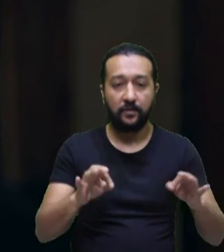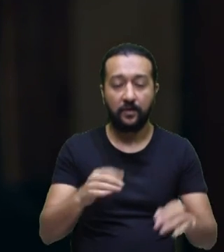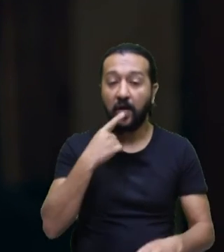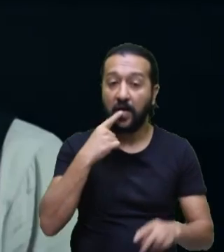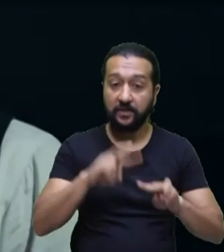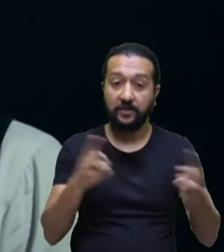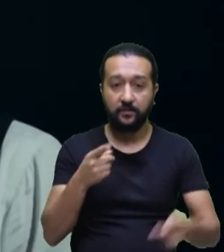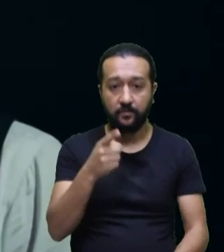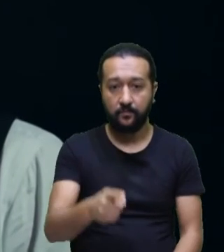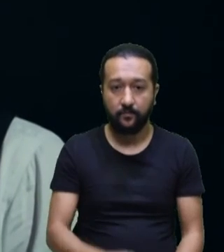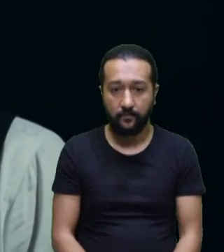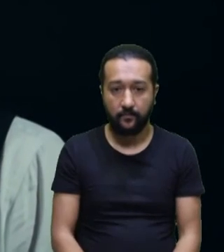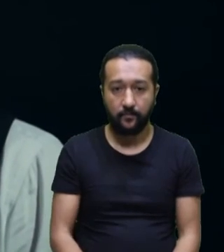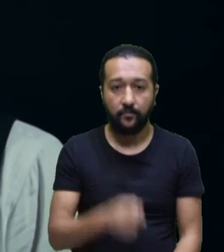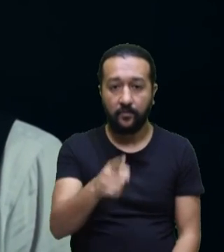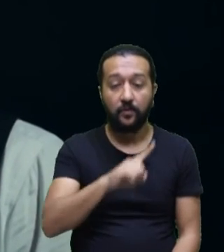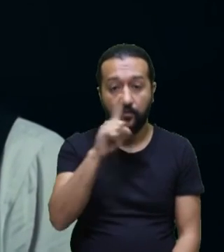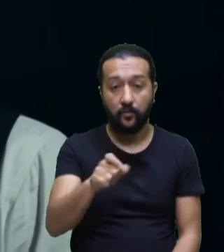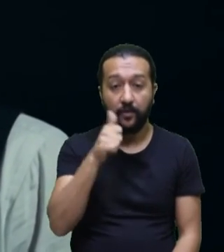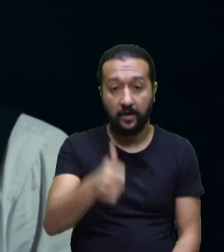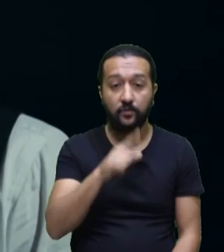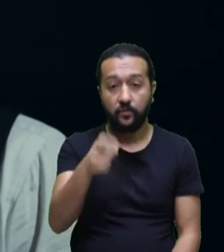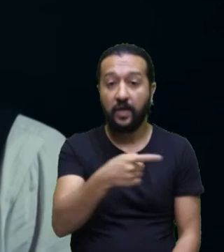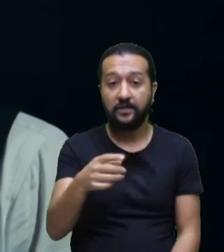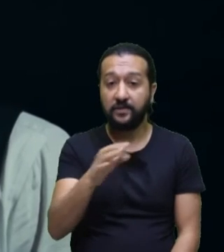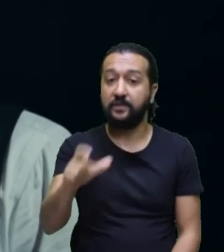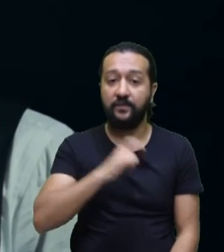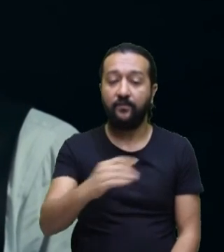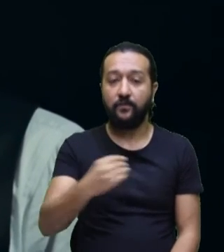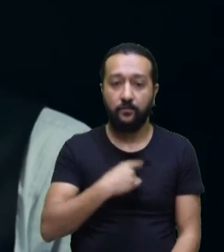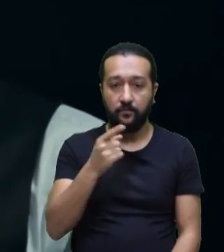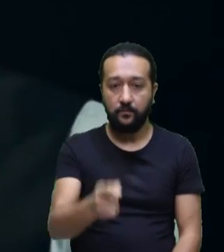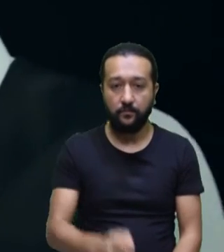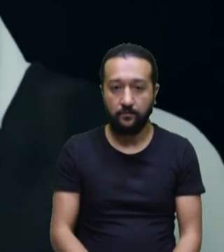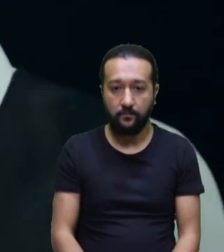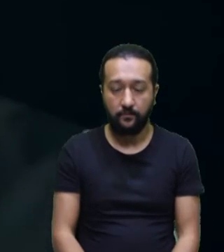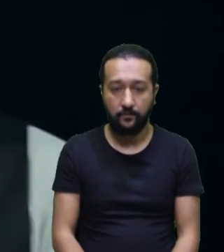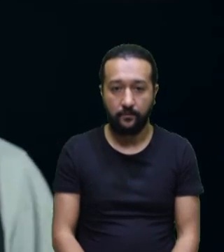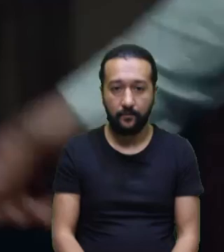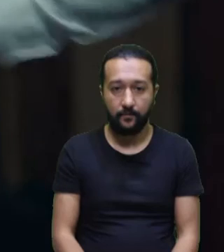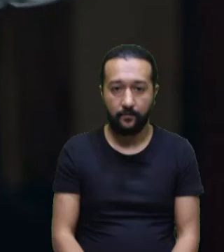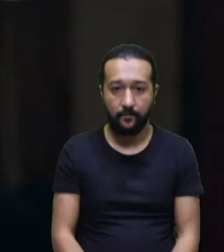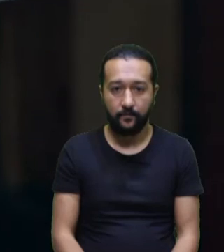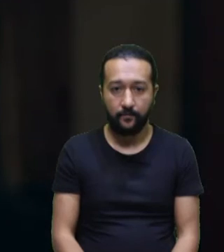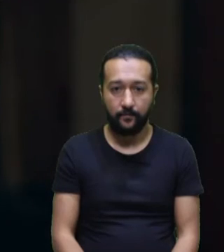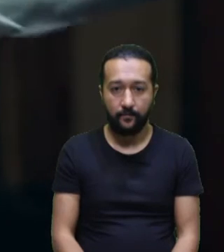Şimdi ağzını çözeceğim. Sana sorduğum her soruyu eksiksiz cevaplayacaksın.